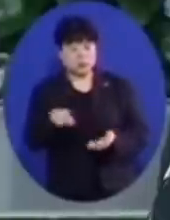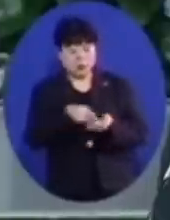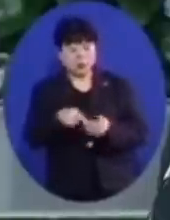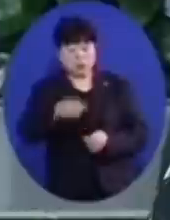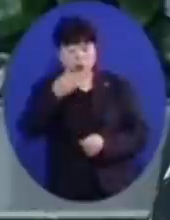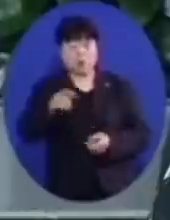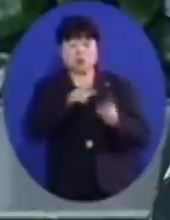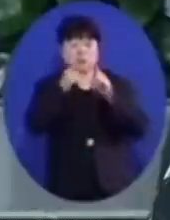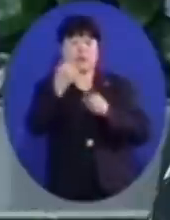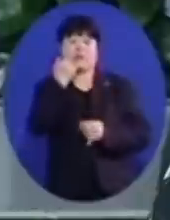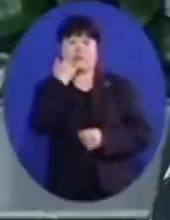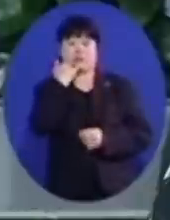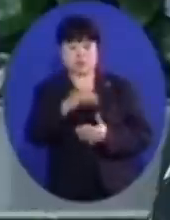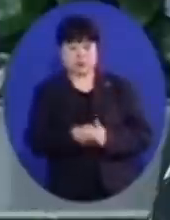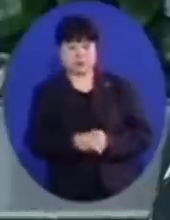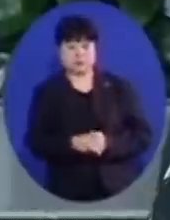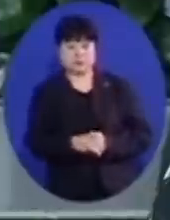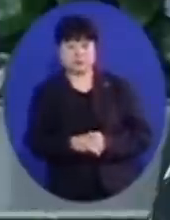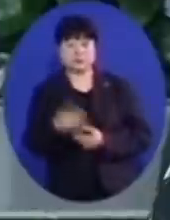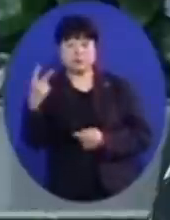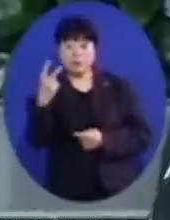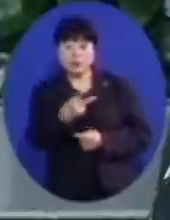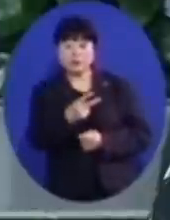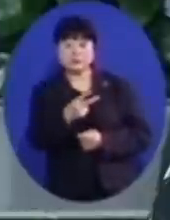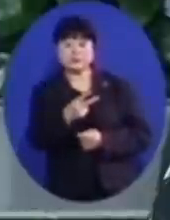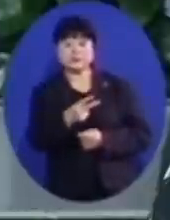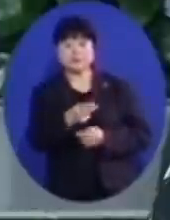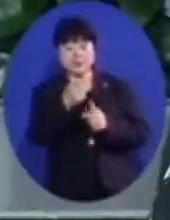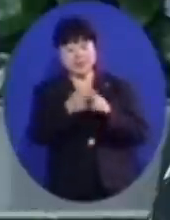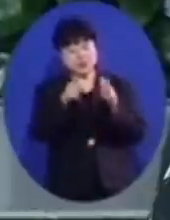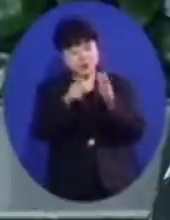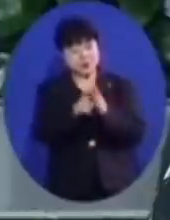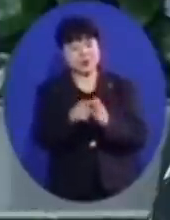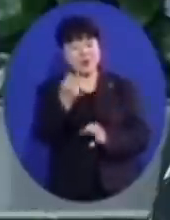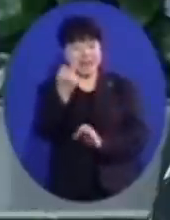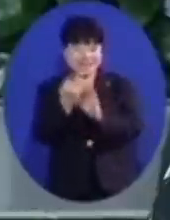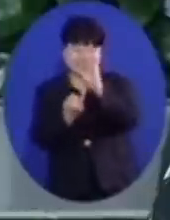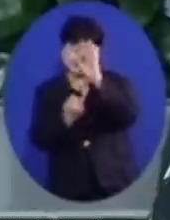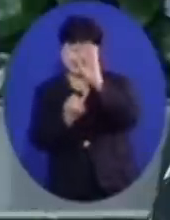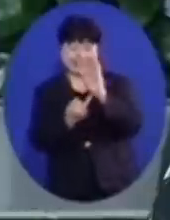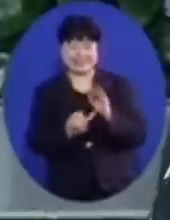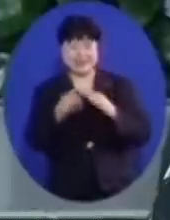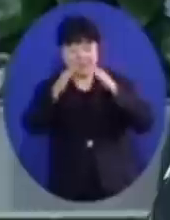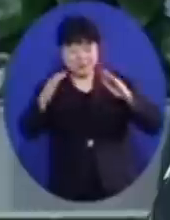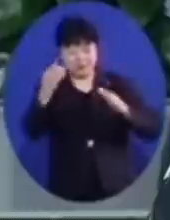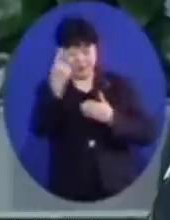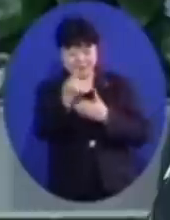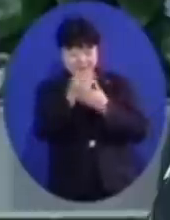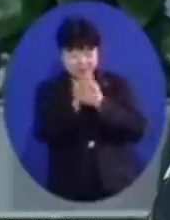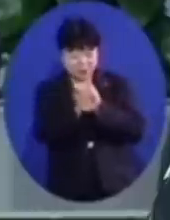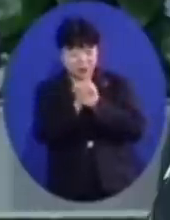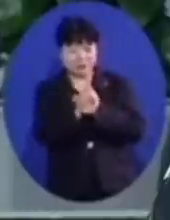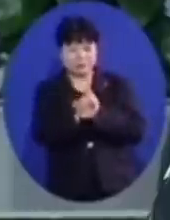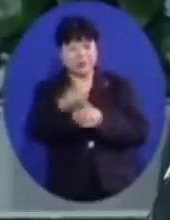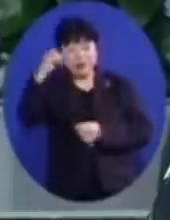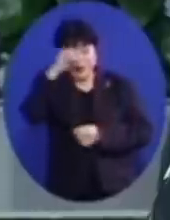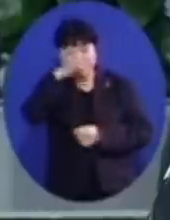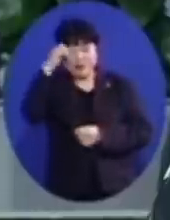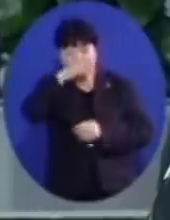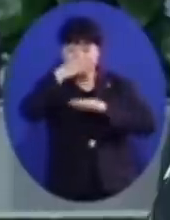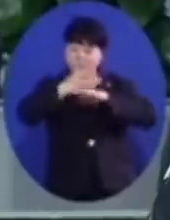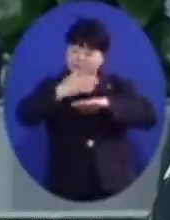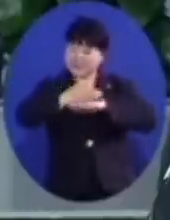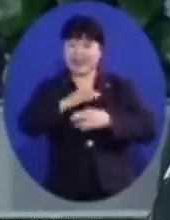살아요 그리고 또 이렇게 예수 믿고 아침에 천막교회 와서 기도할 수 있으니 그저 그저 좋지